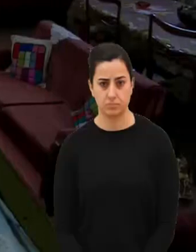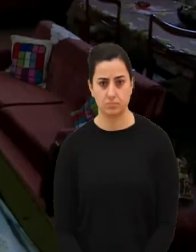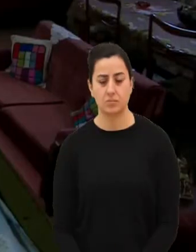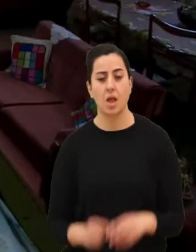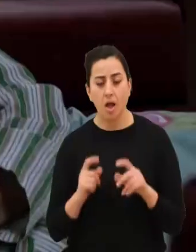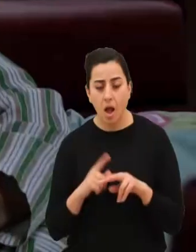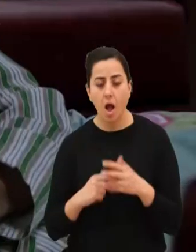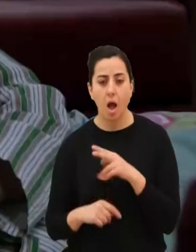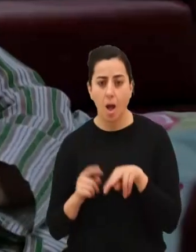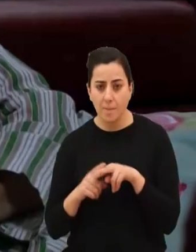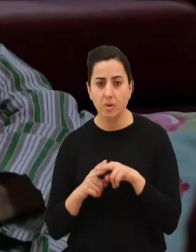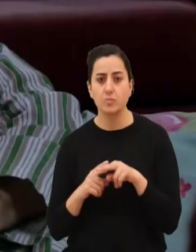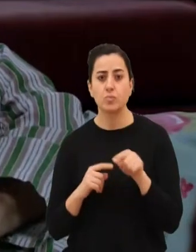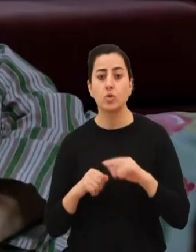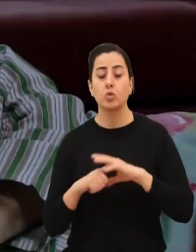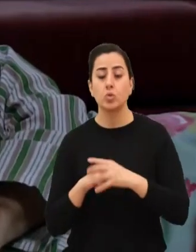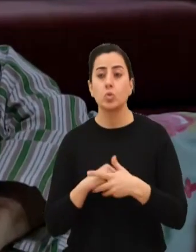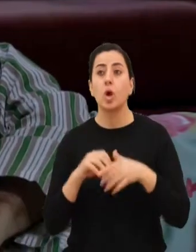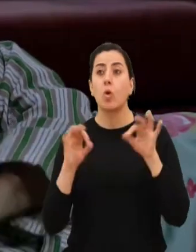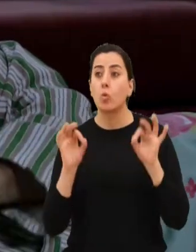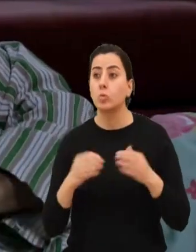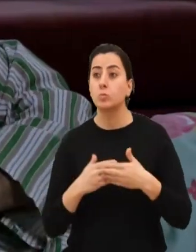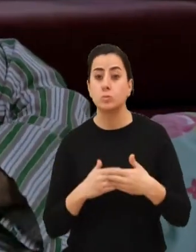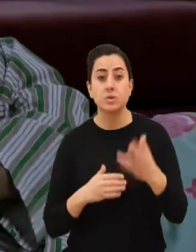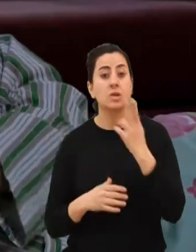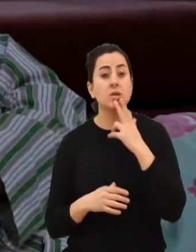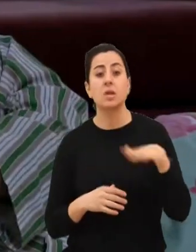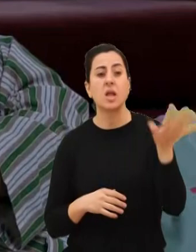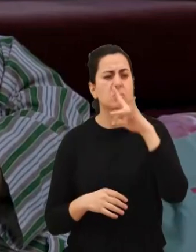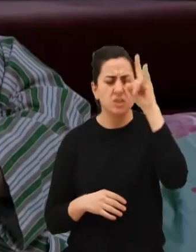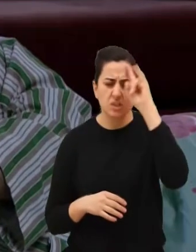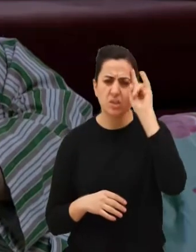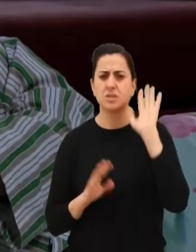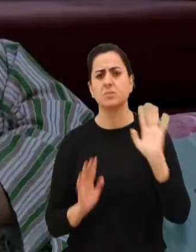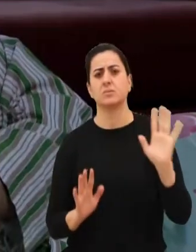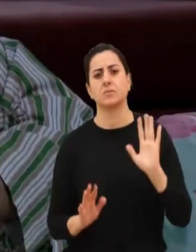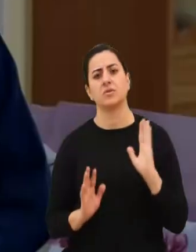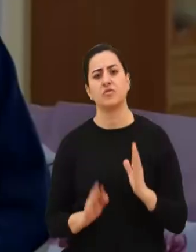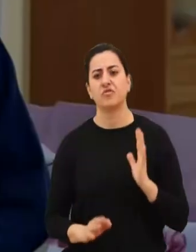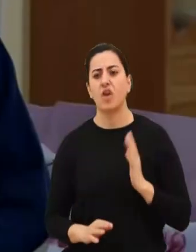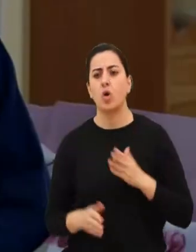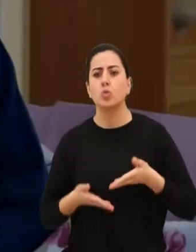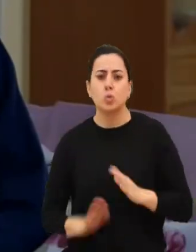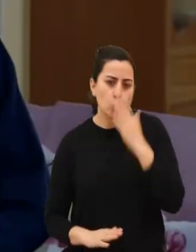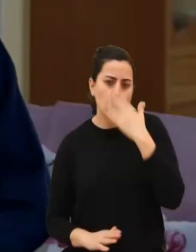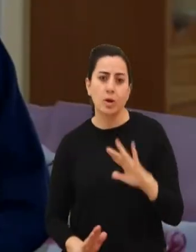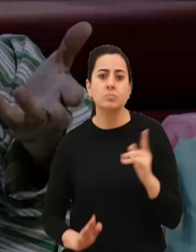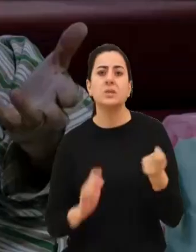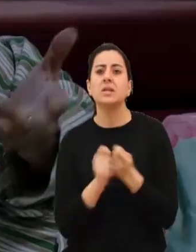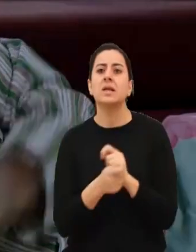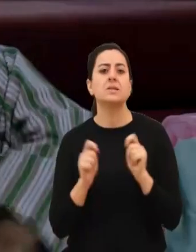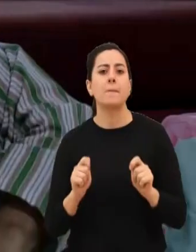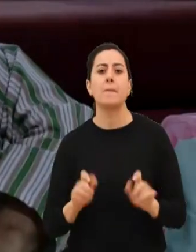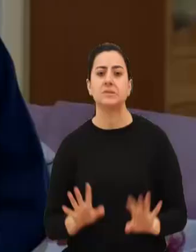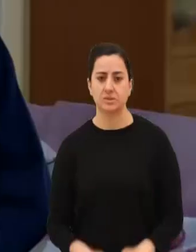Aslında Ahmetciğim, dünya kurulduğundan bu yana kadınların bu kıskançlık huyları varmış. E bu artık değişmez.